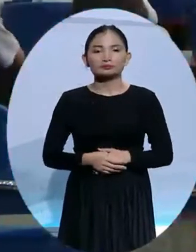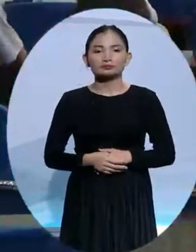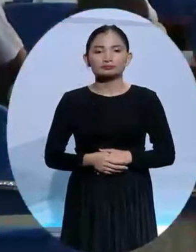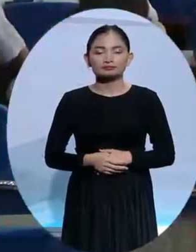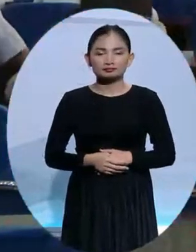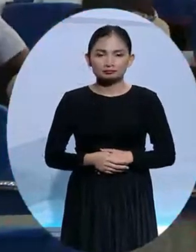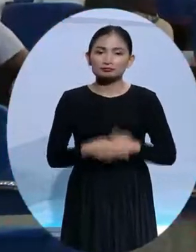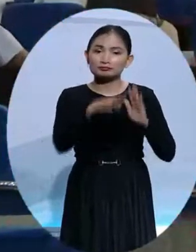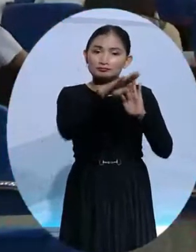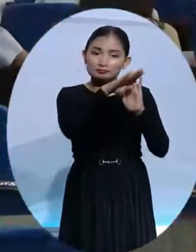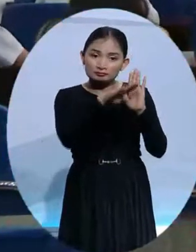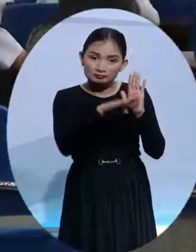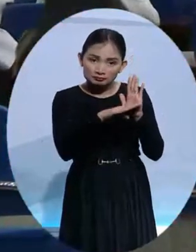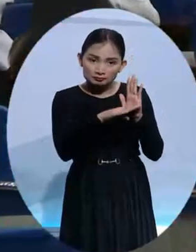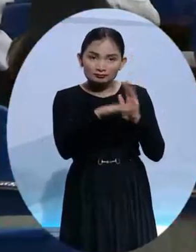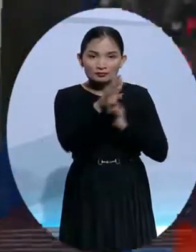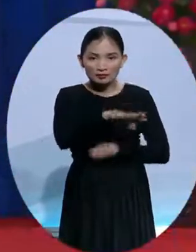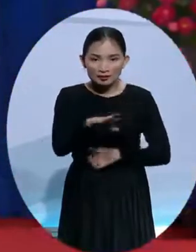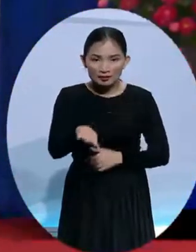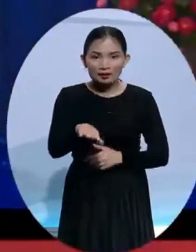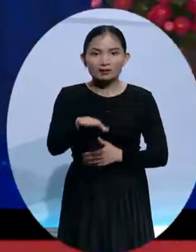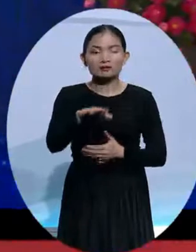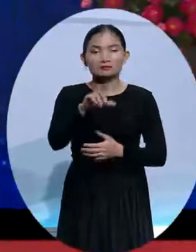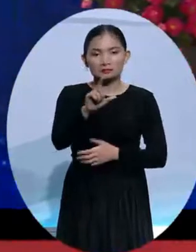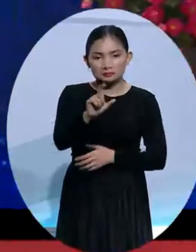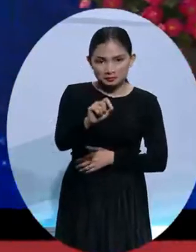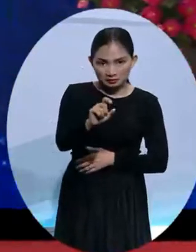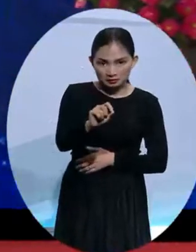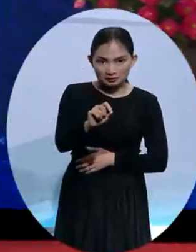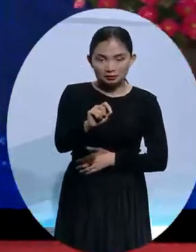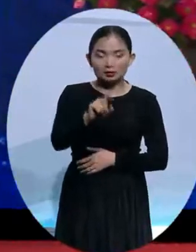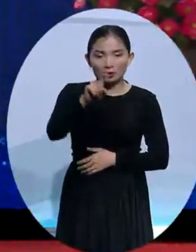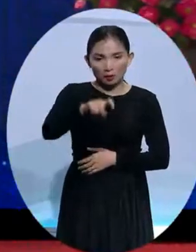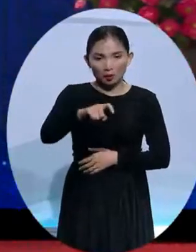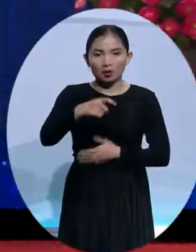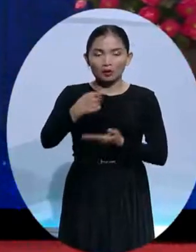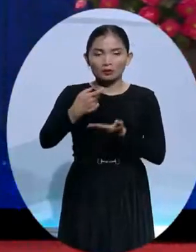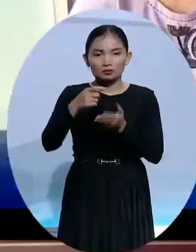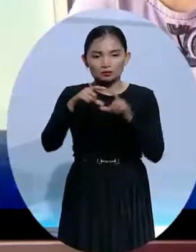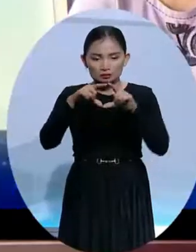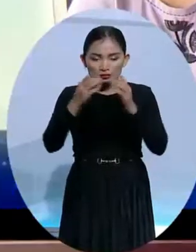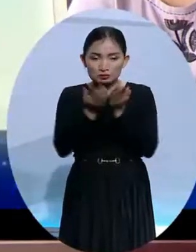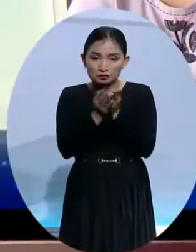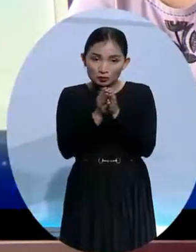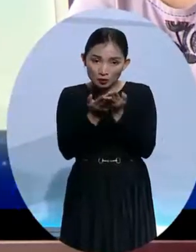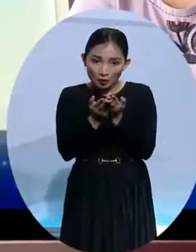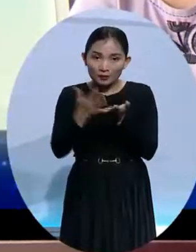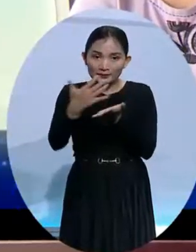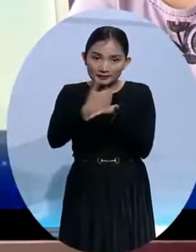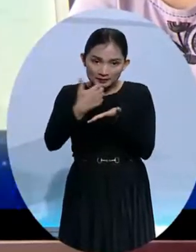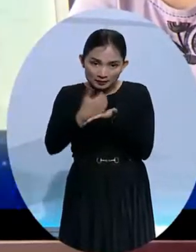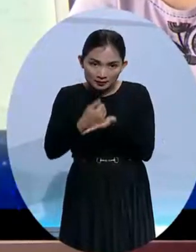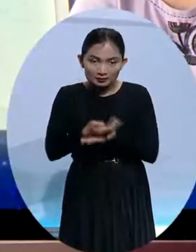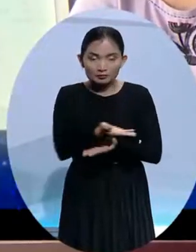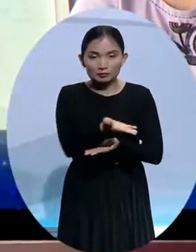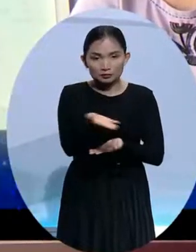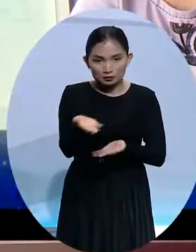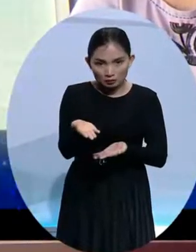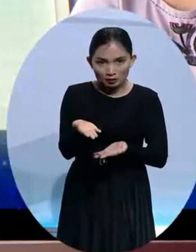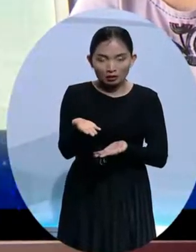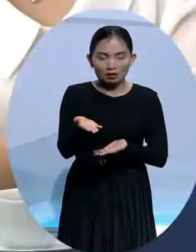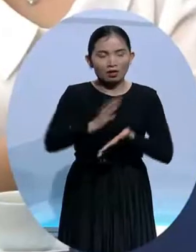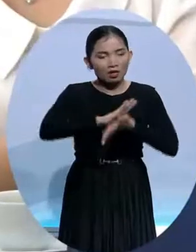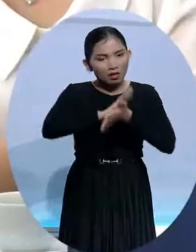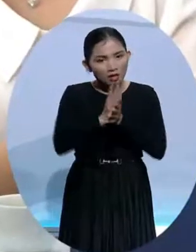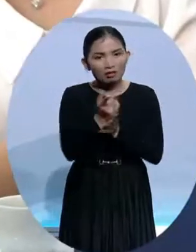Tại chương trình, 10 em thiếu nhi đã được trao tặng sổ tiết kiệm, phương tiện học tập, nhu yếu phẩm. Tổng kinh phí hơn 550 triệu đồng được các tổ